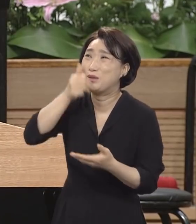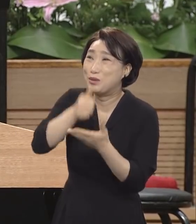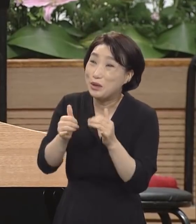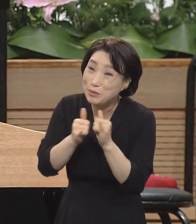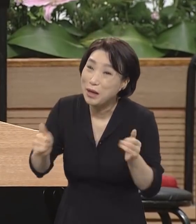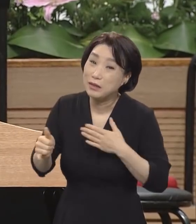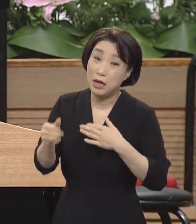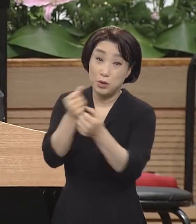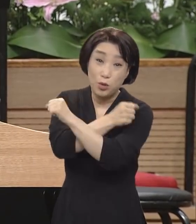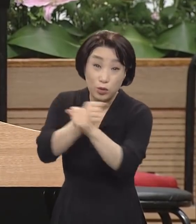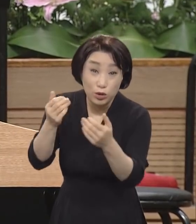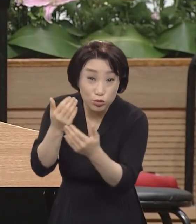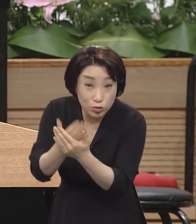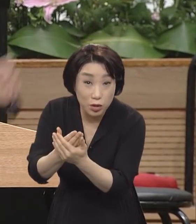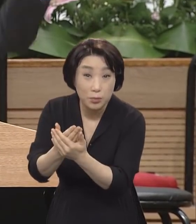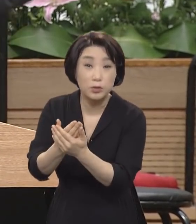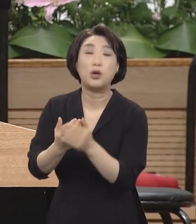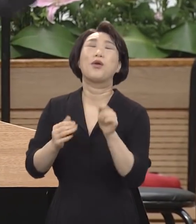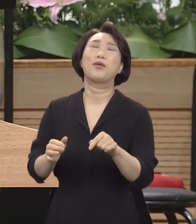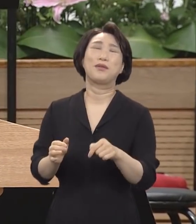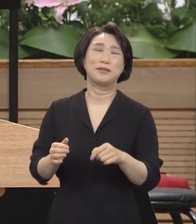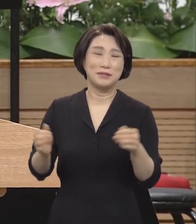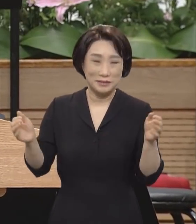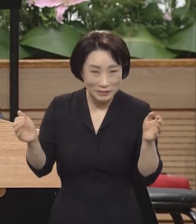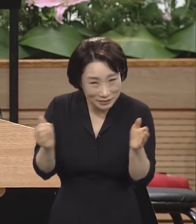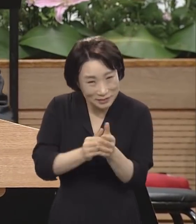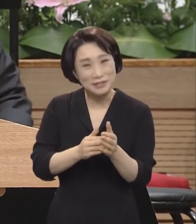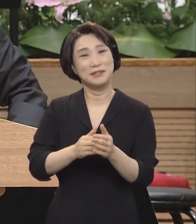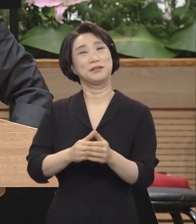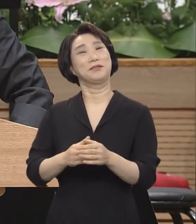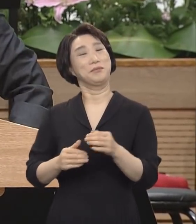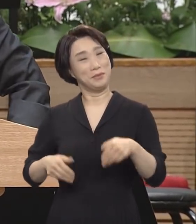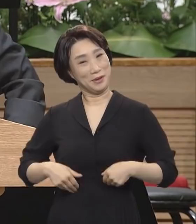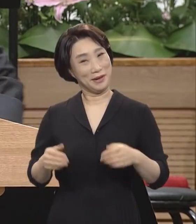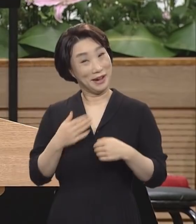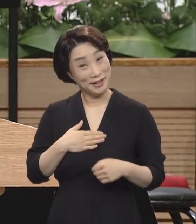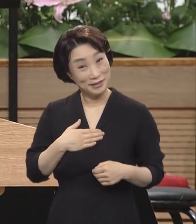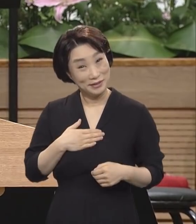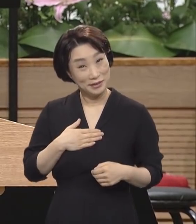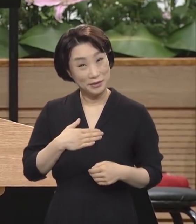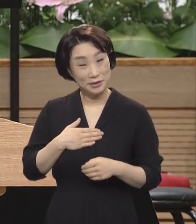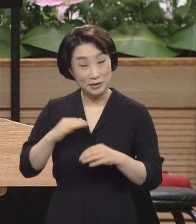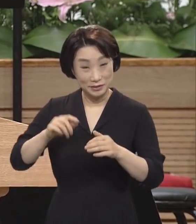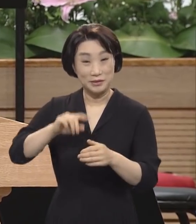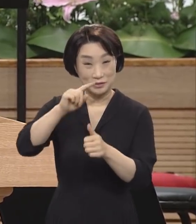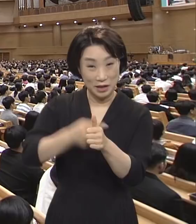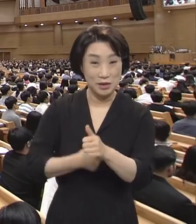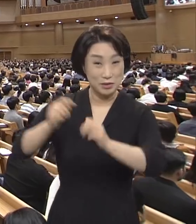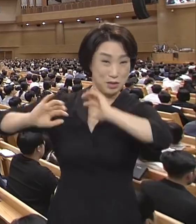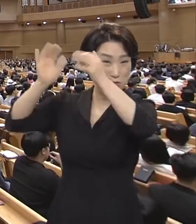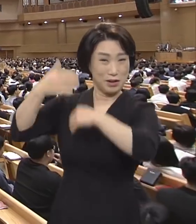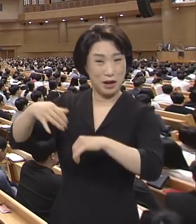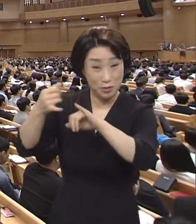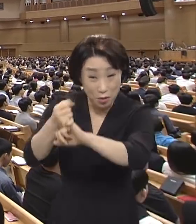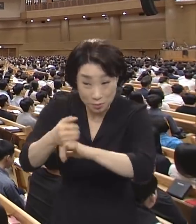용서하소서 그리고 마무리를 취해야 된다 이 말이오 그리고 천국 가야지